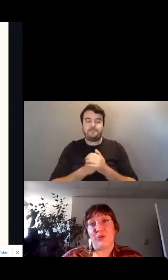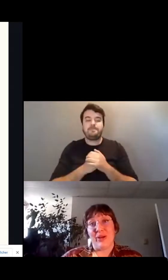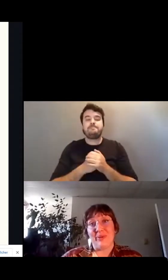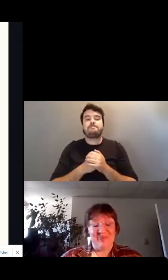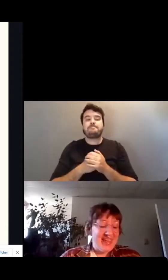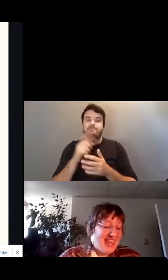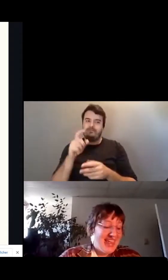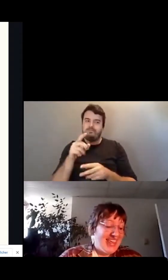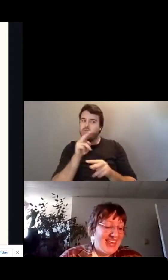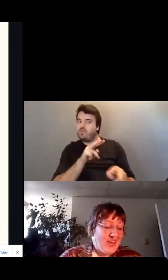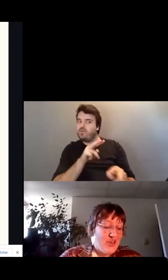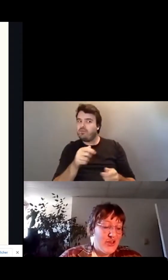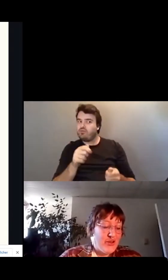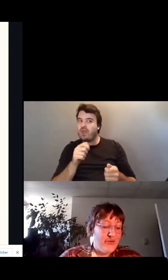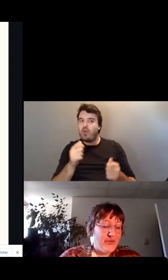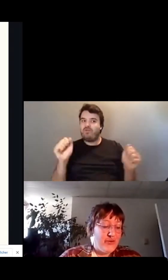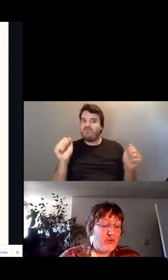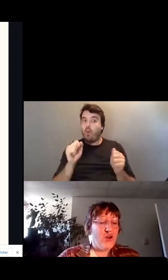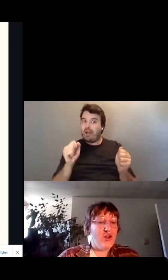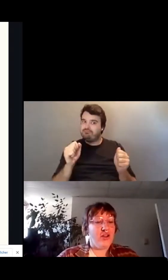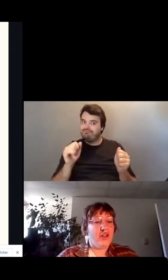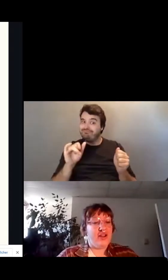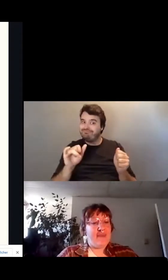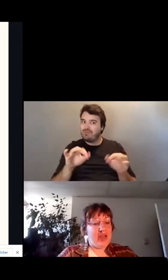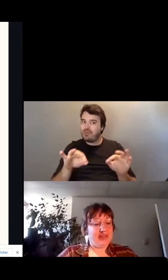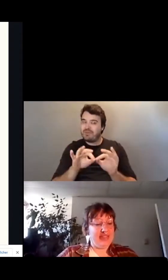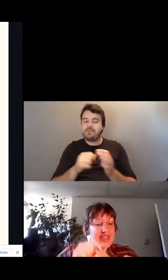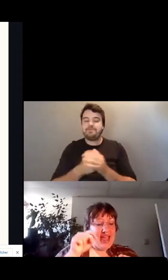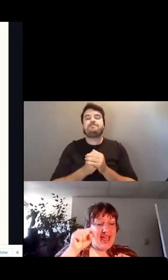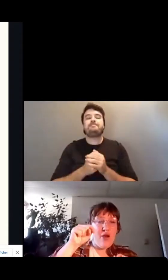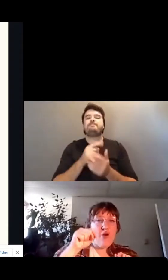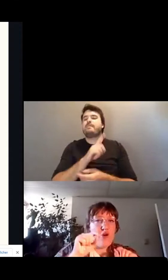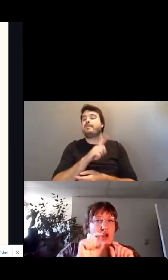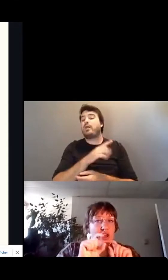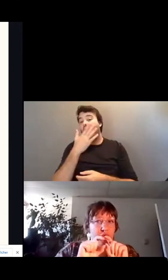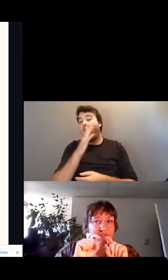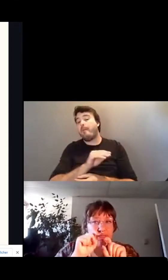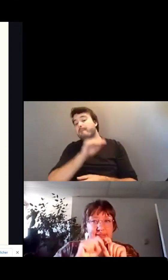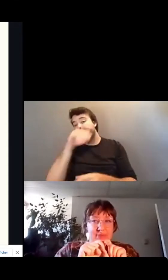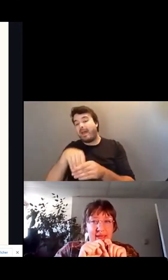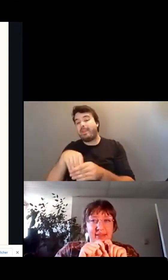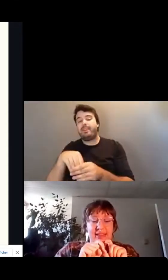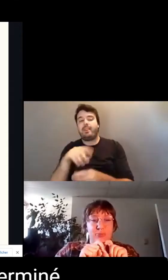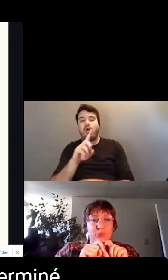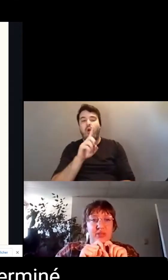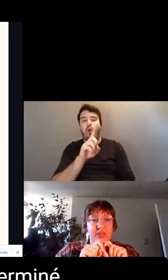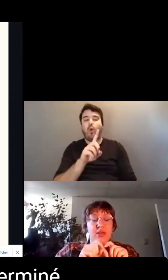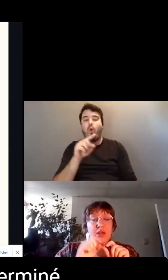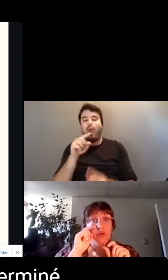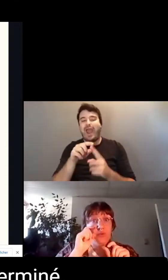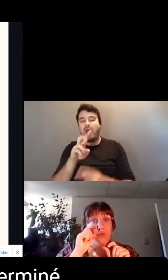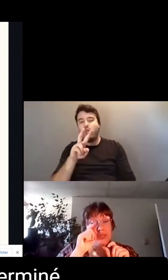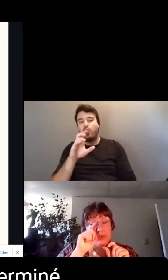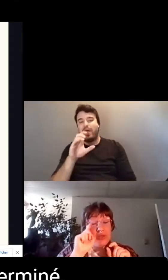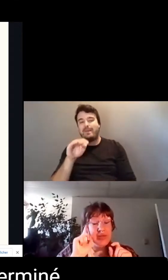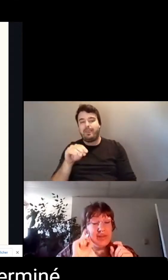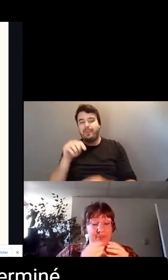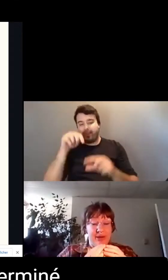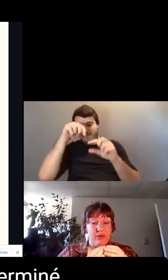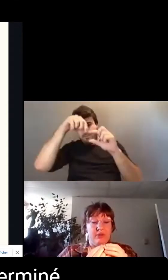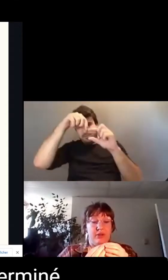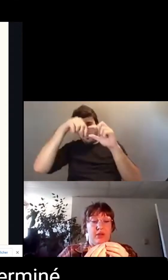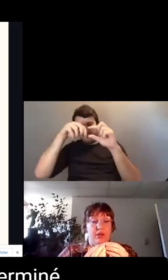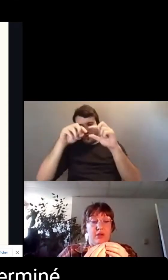surveillez le froid. Et il va falloir la planter à 1 à 2 cm. Et puis, une fois que